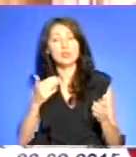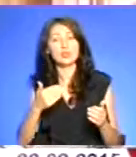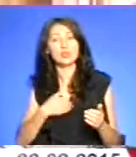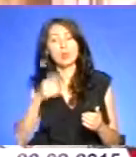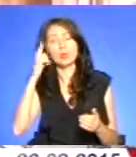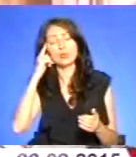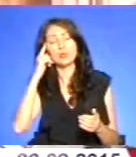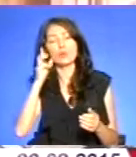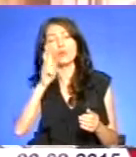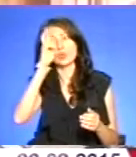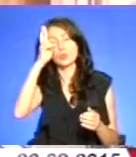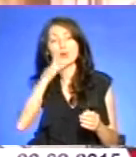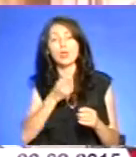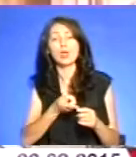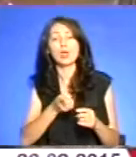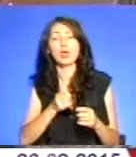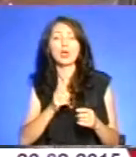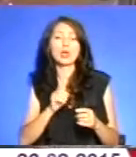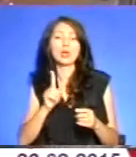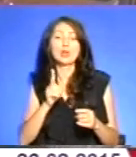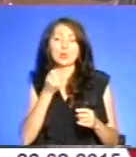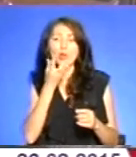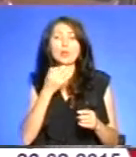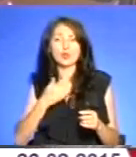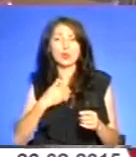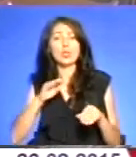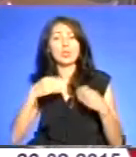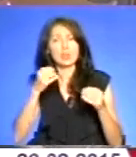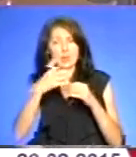я мав можливість бути з цим чоловіком. Символічно, що